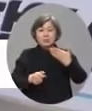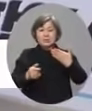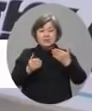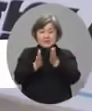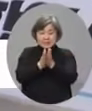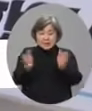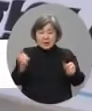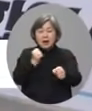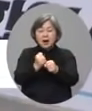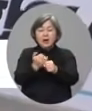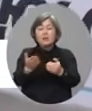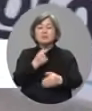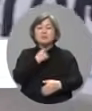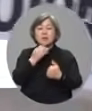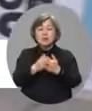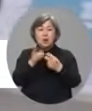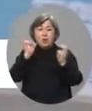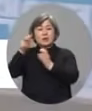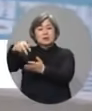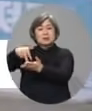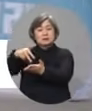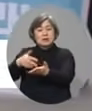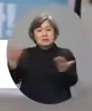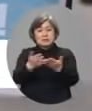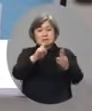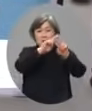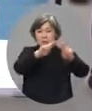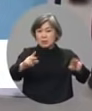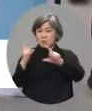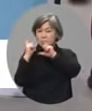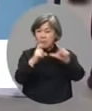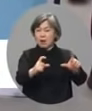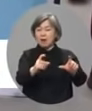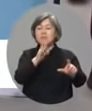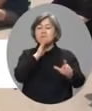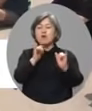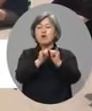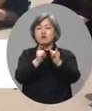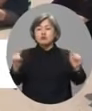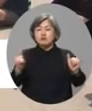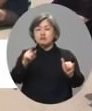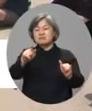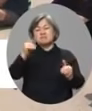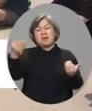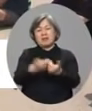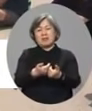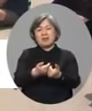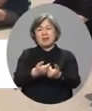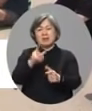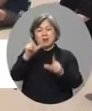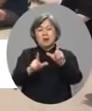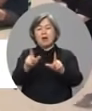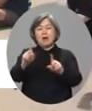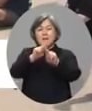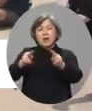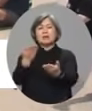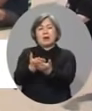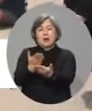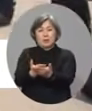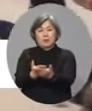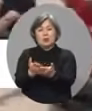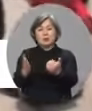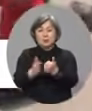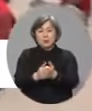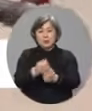나선 노동자들에게 사측이 직장 폐쇄를 통보한 것은 국민 공감대에 반하는 것이라며 철회를 촉구했습니다.